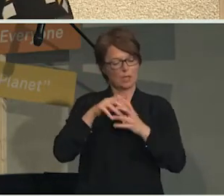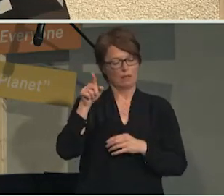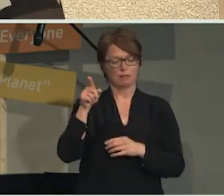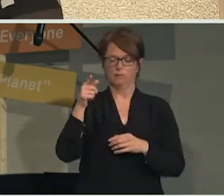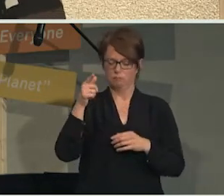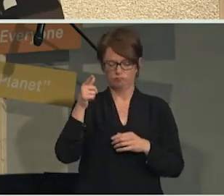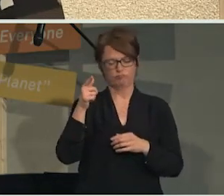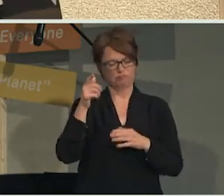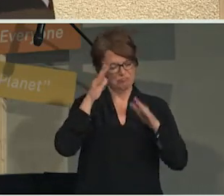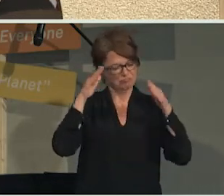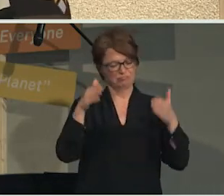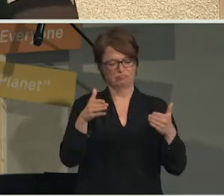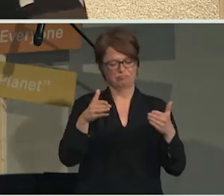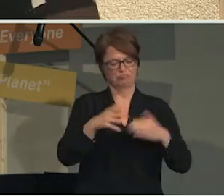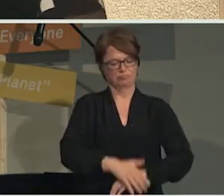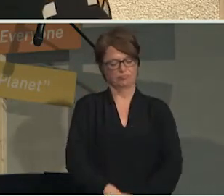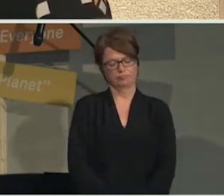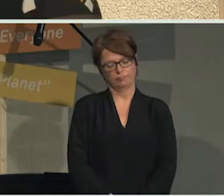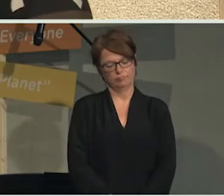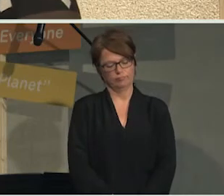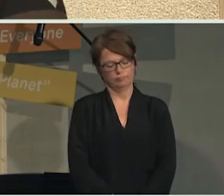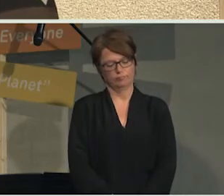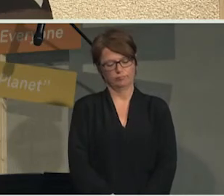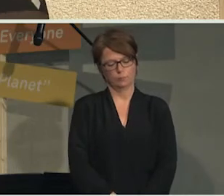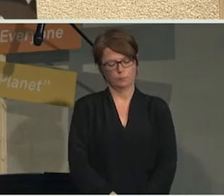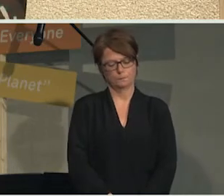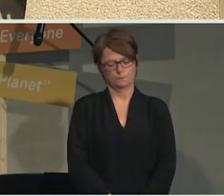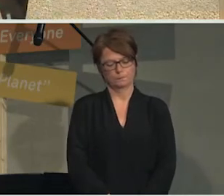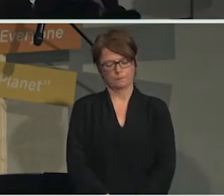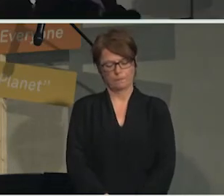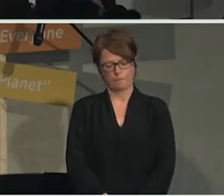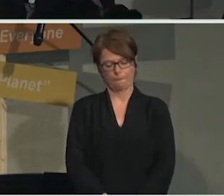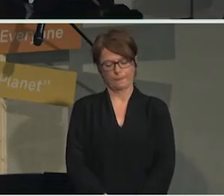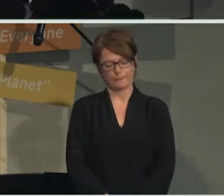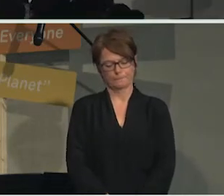heute unterstützt hat, damit ich mich traue, vor Ihnen zu sprechen.